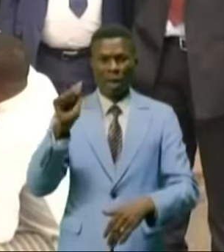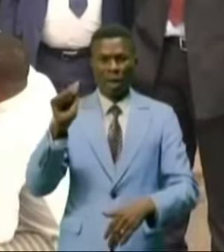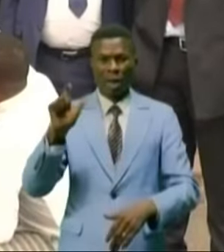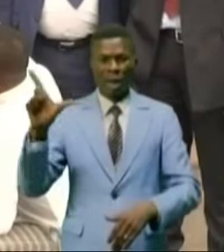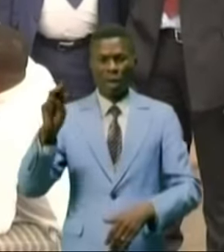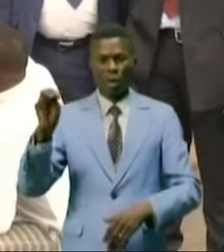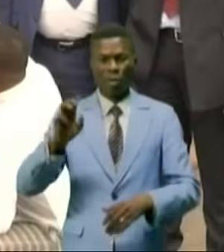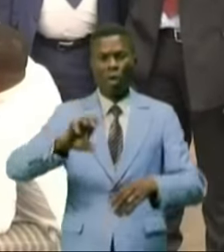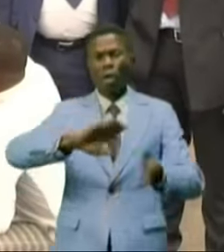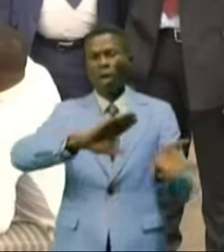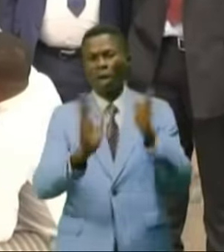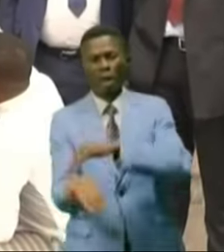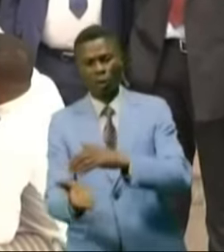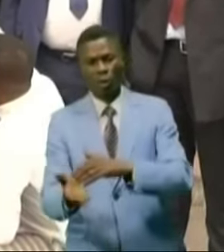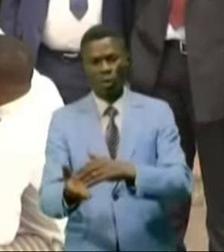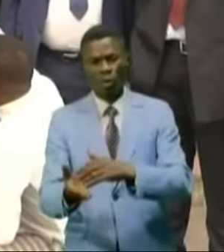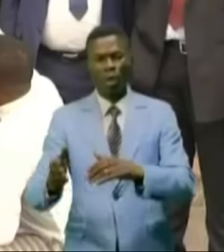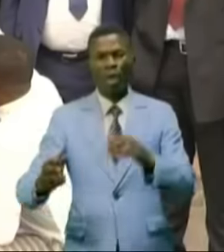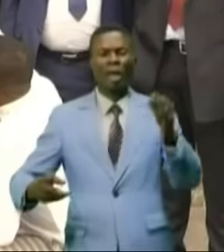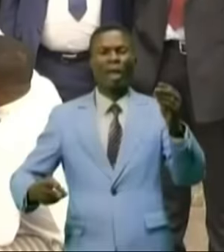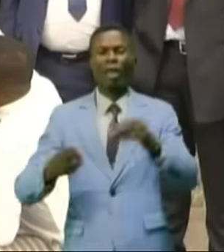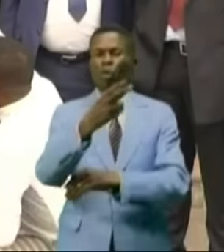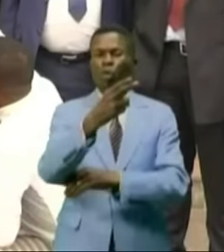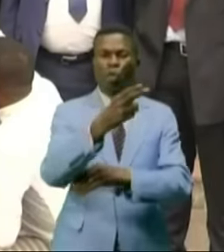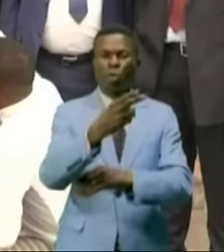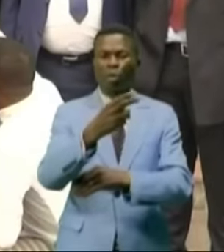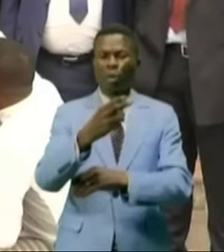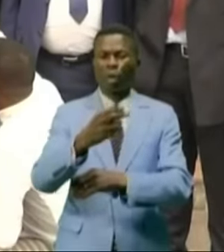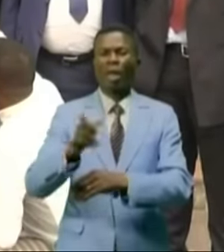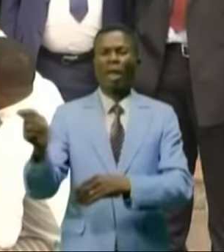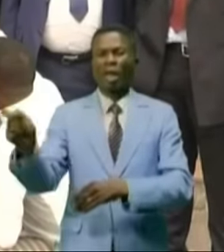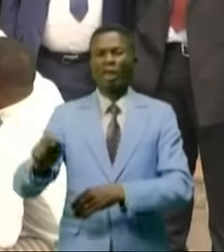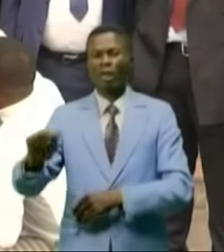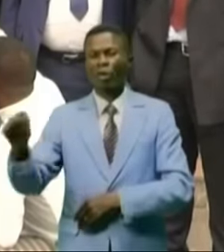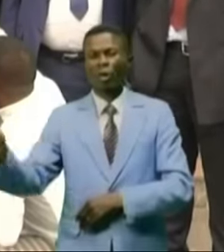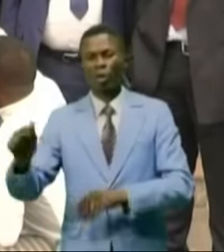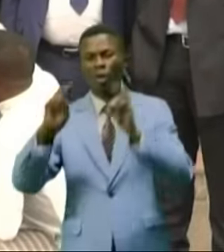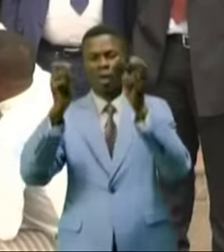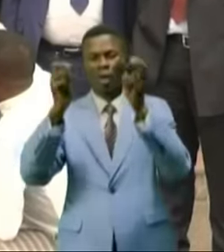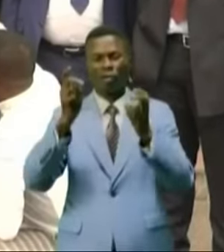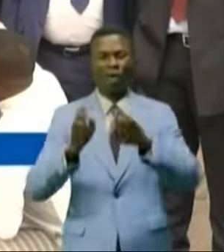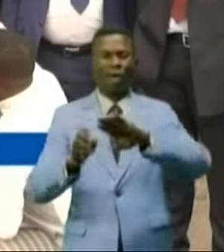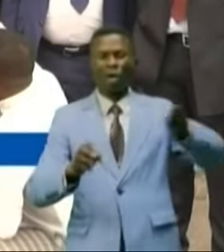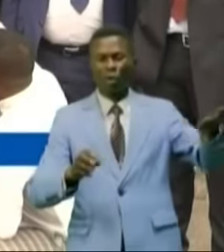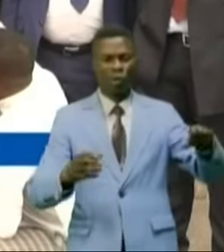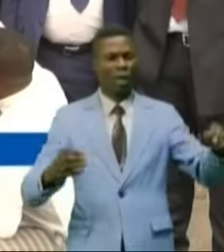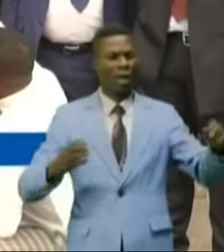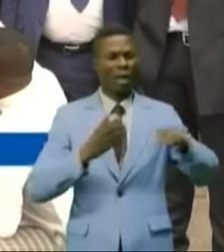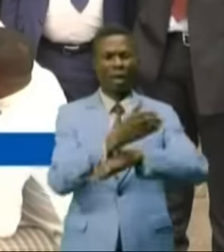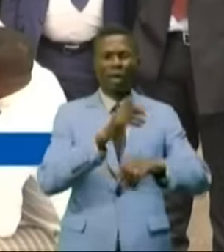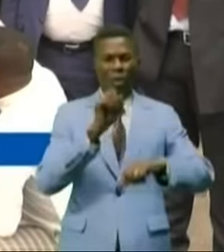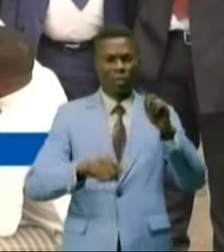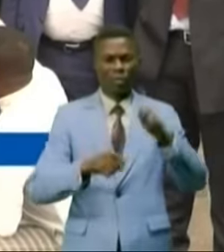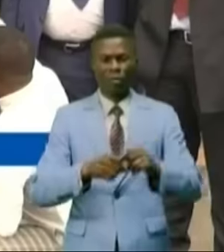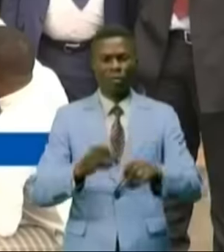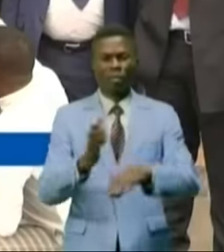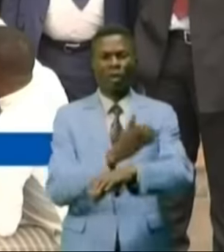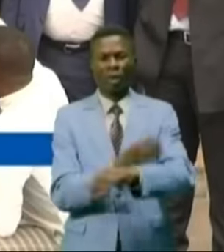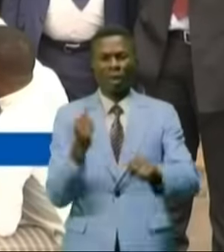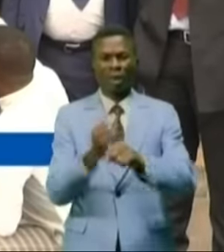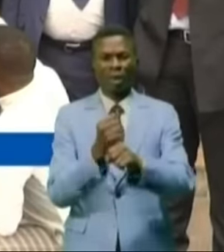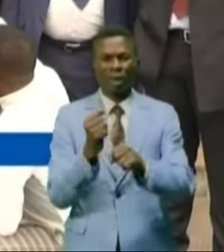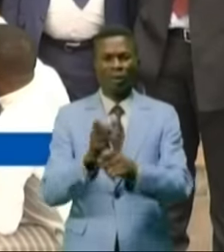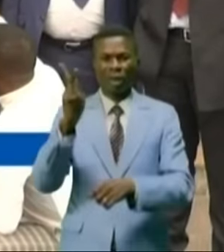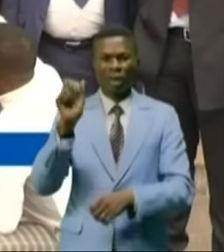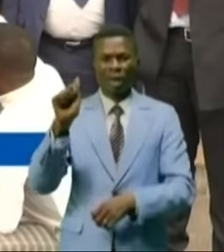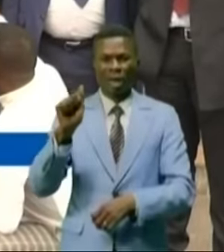qui coupe tout un territoire de l'accès dans la ville de Tshikapa et également l'évolution de la route vers Kanjaji